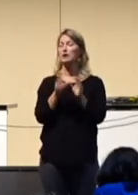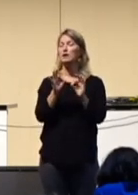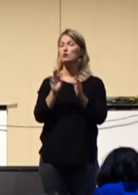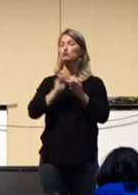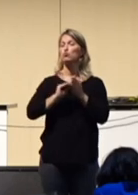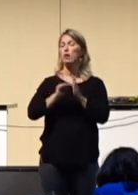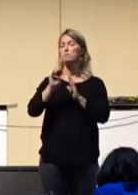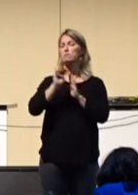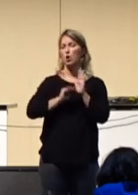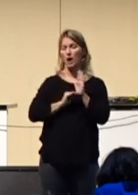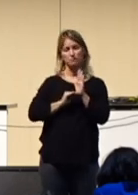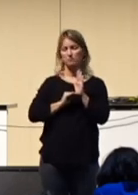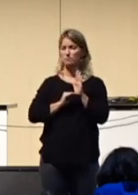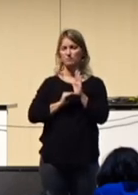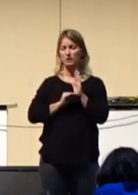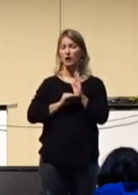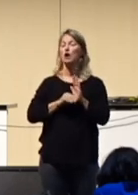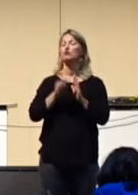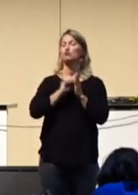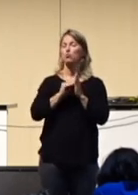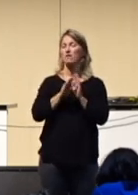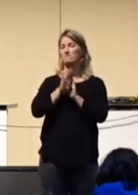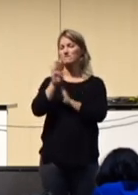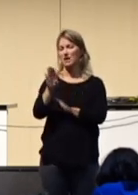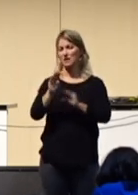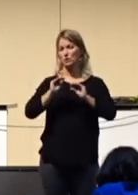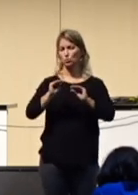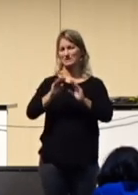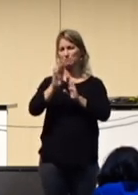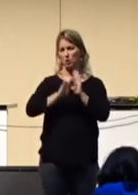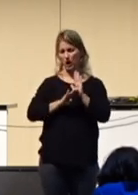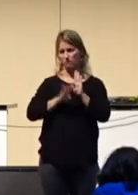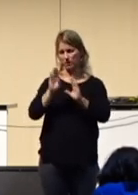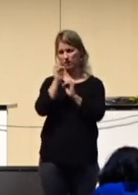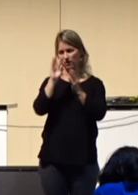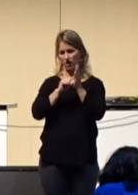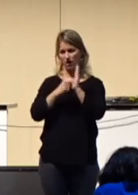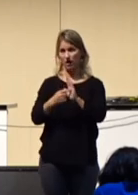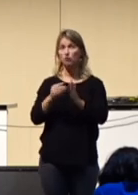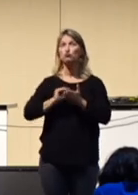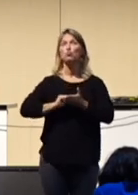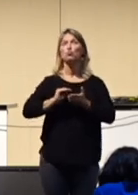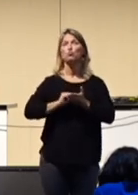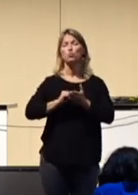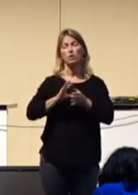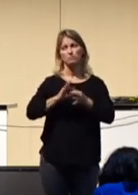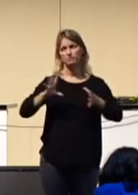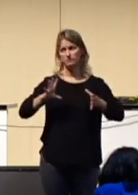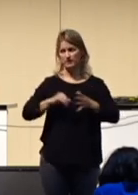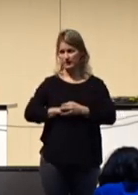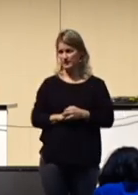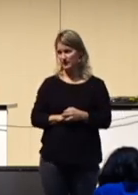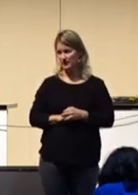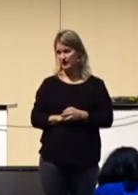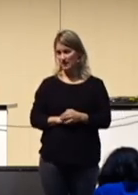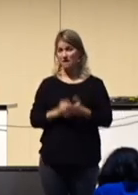geworden, sondern es ist ein Schulferienkursprogramm geworden, um deutlich nochmal zu machen, dass es nichts mit den Schulen zu tun hat. Weil